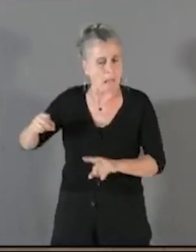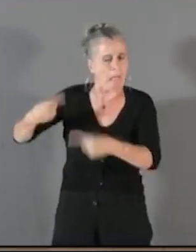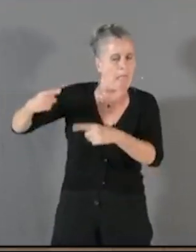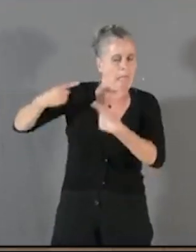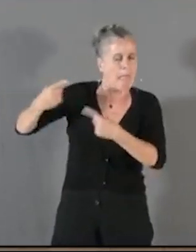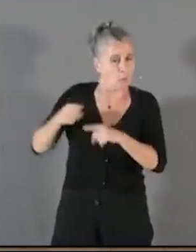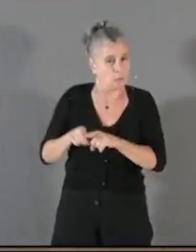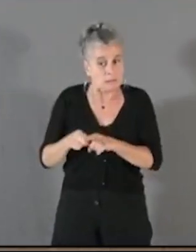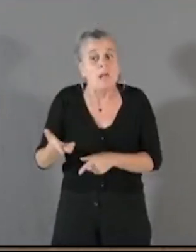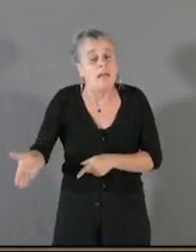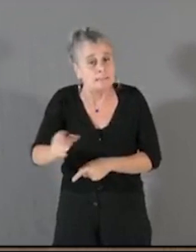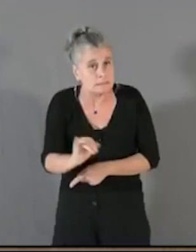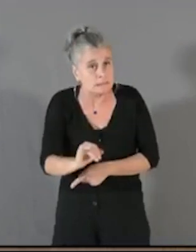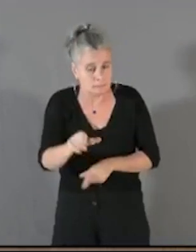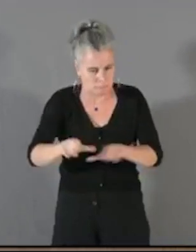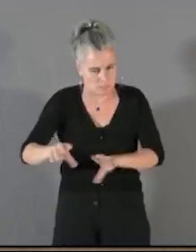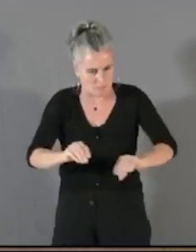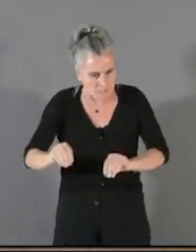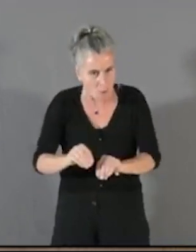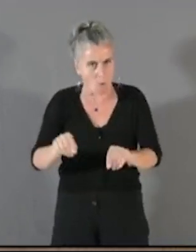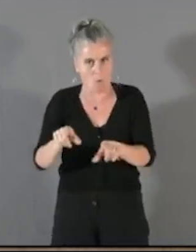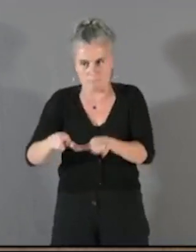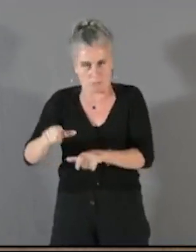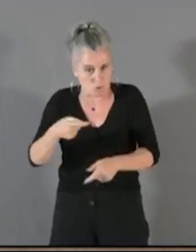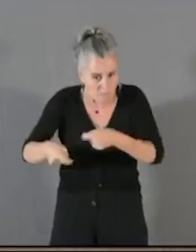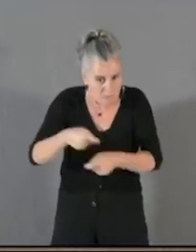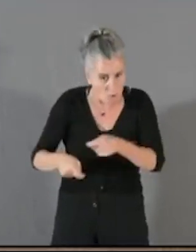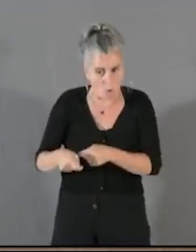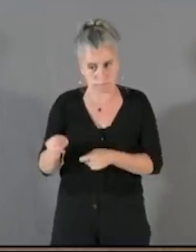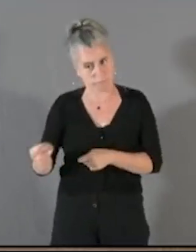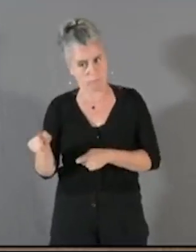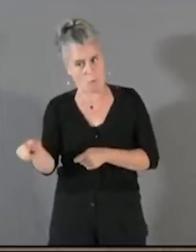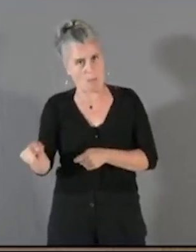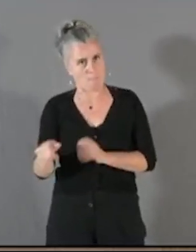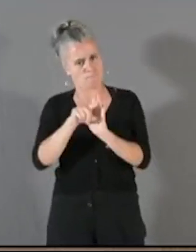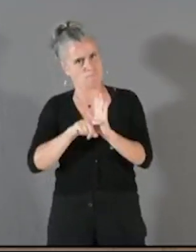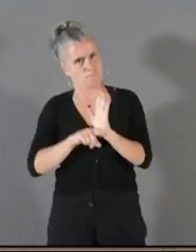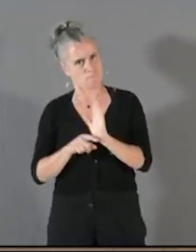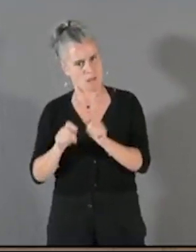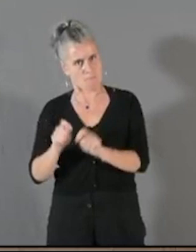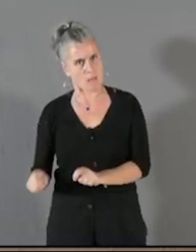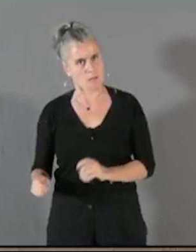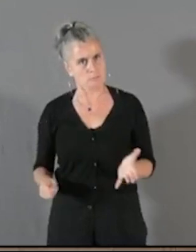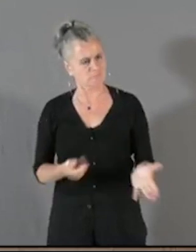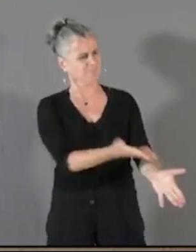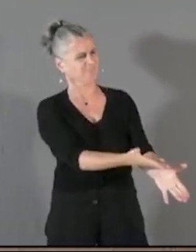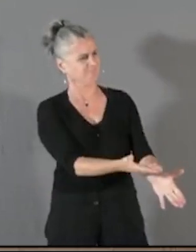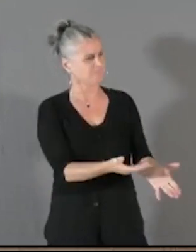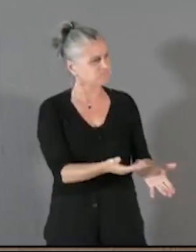commerçants, des habitants, en toute, je dirais, qui respectent les règles et qui sont horrifiés de cette anarchie